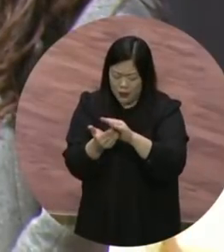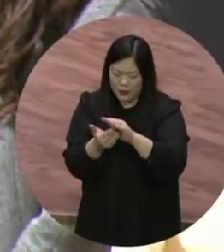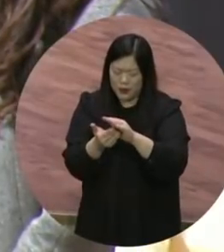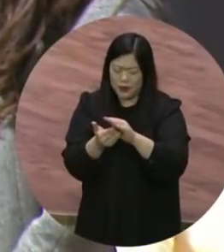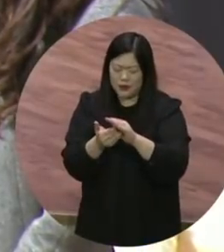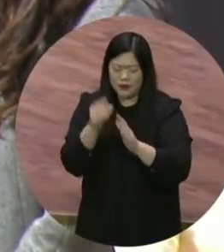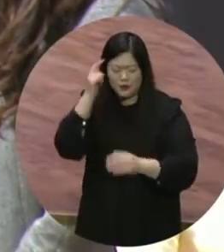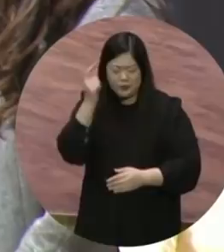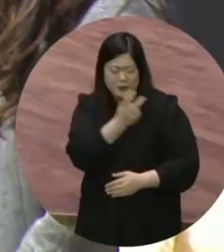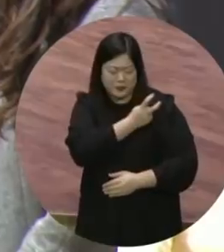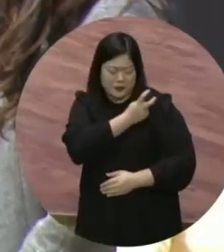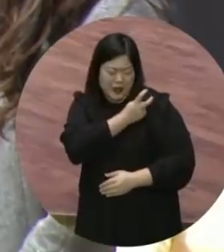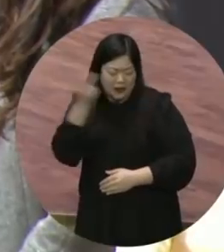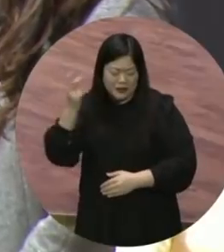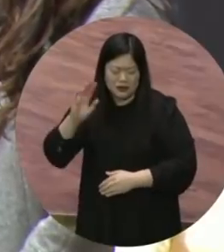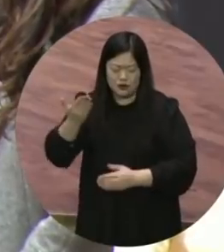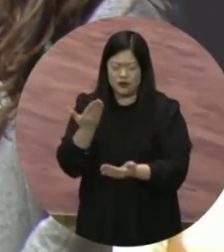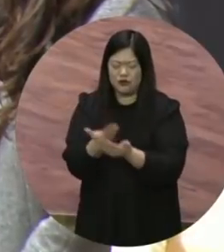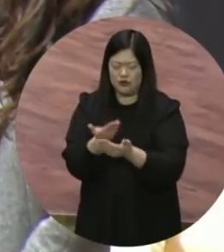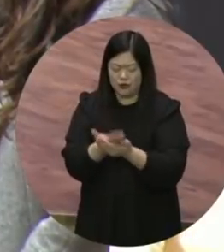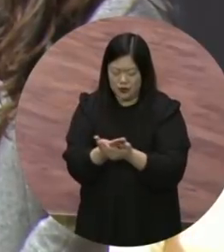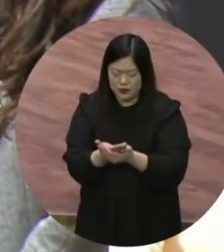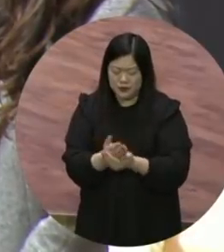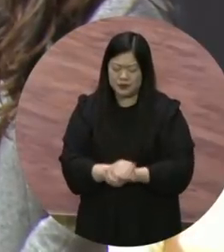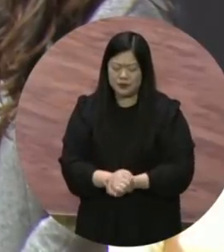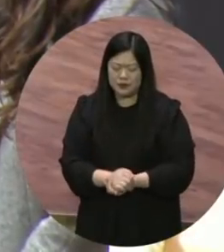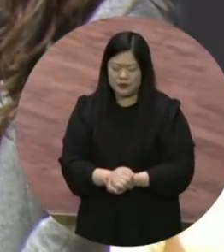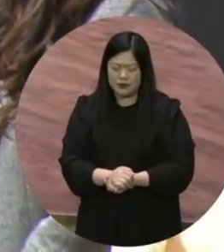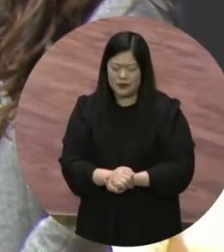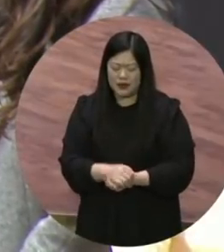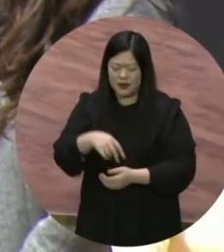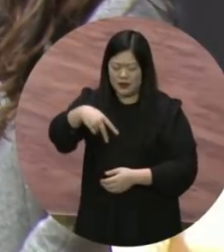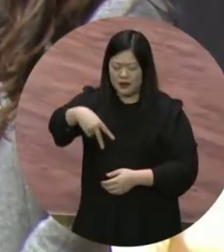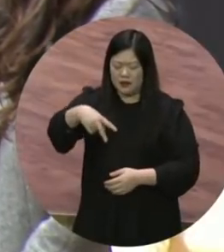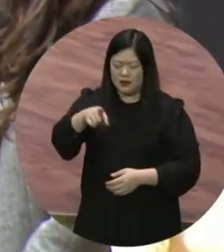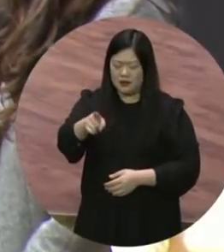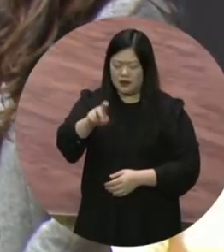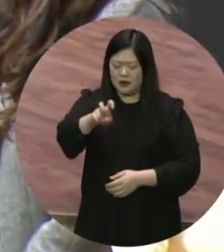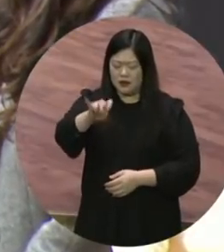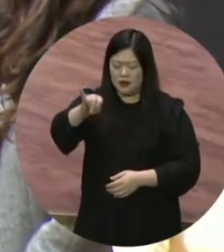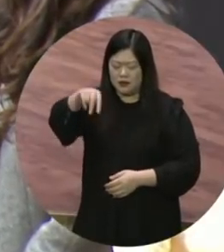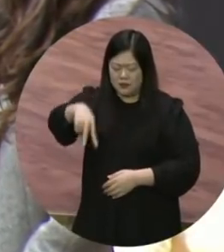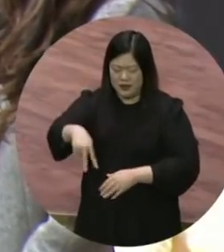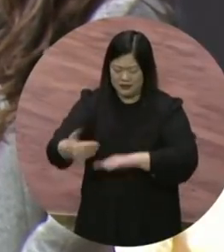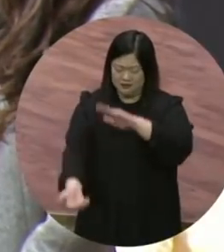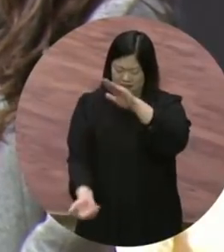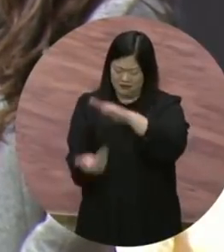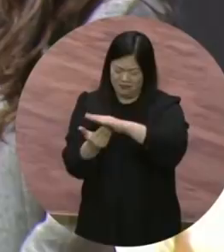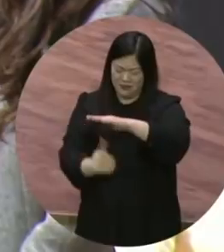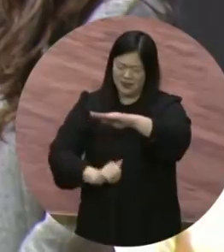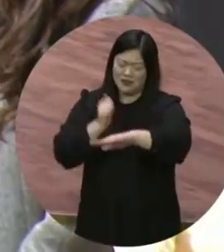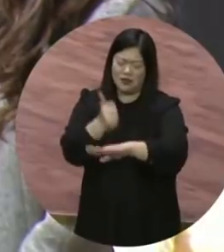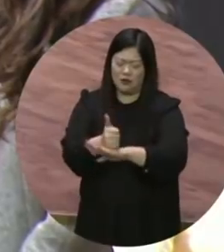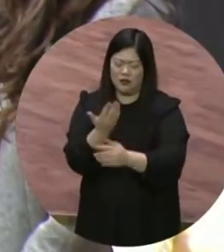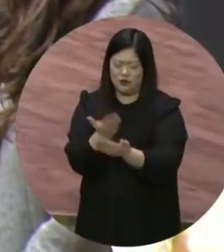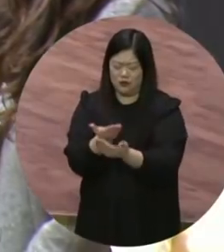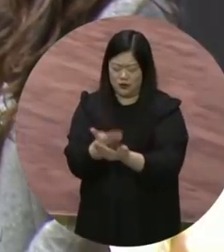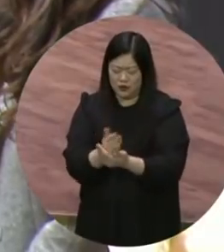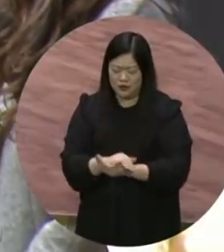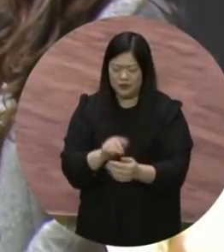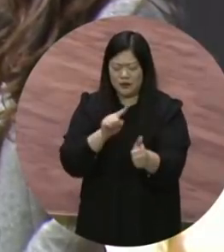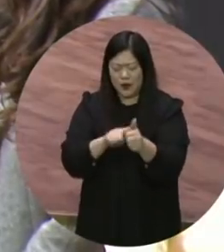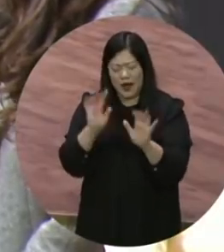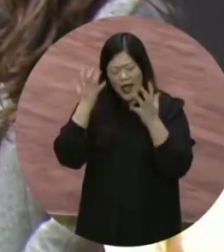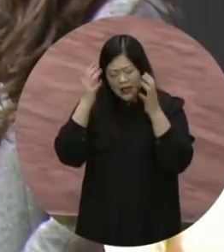모든 엘리트를 감화감동시킬 수 있는 서비스로 하나님이 아들을 양육하여 주옵소서. 건강을